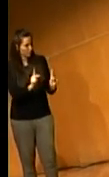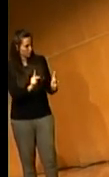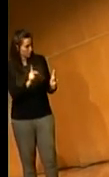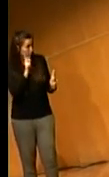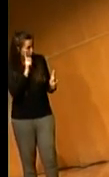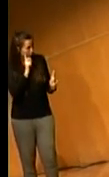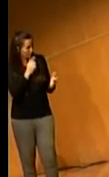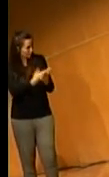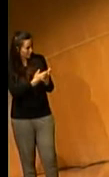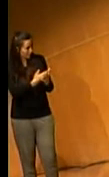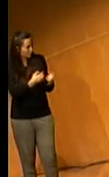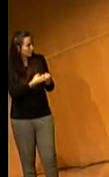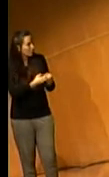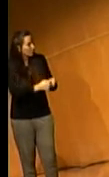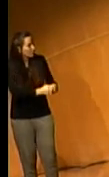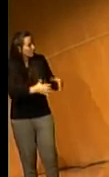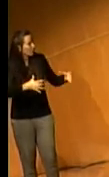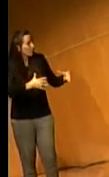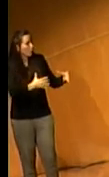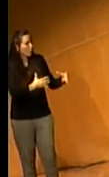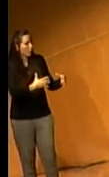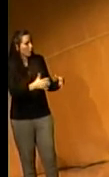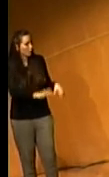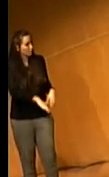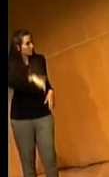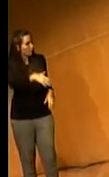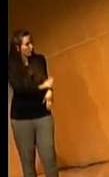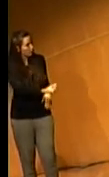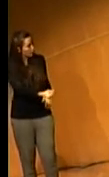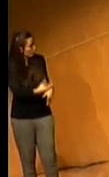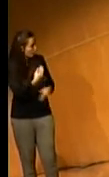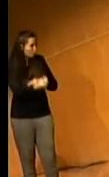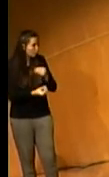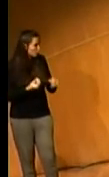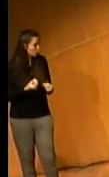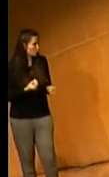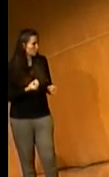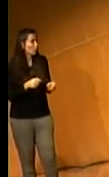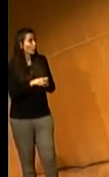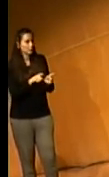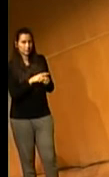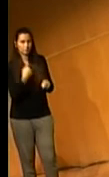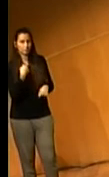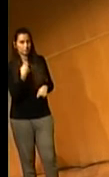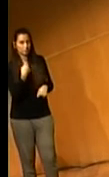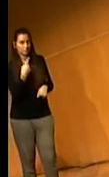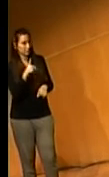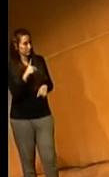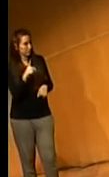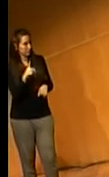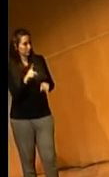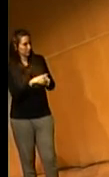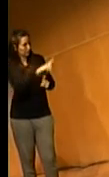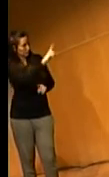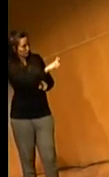le développement de l'enfant, par exemple. Et en fait, ma question s'adressait aussi aux personnes représentantes de la mairie et tout ça,